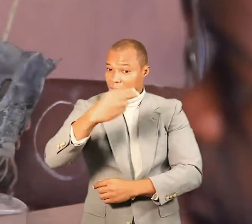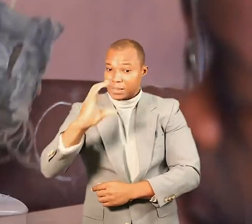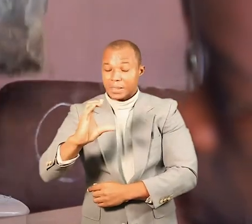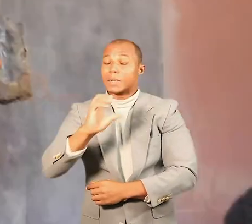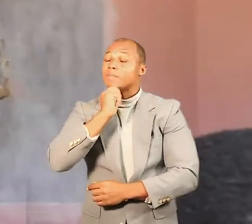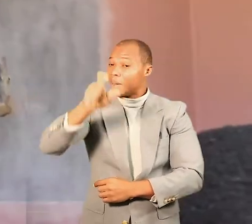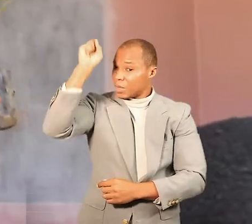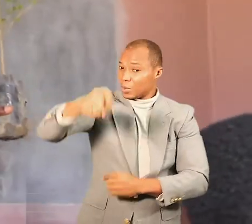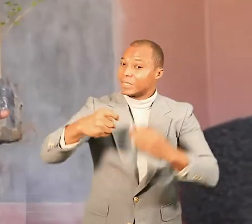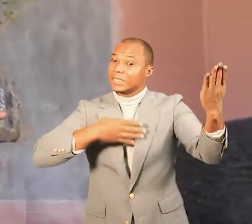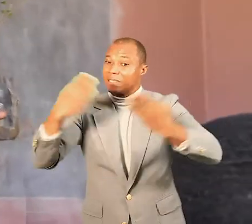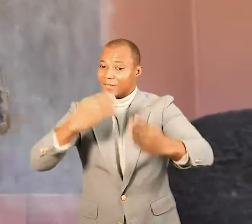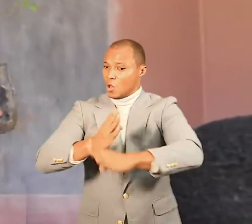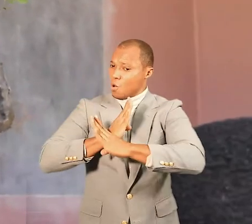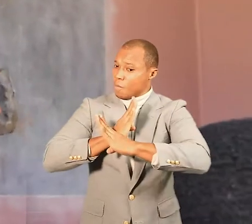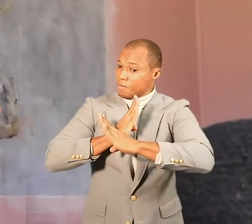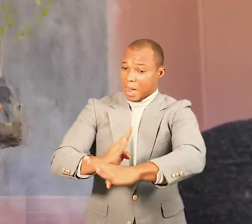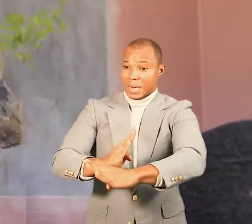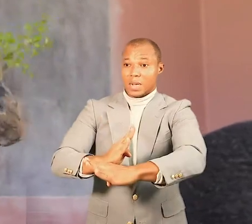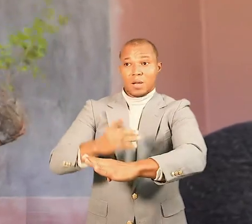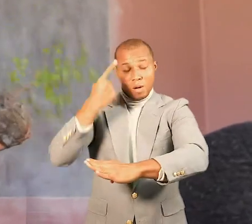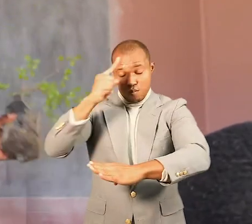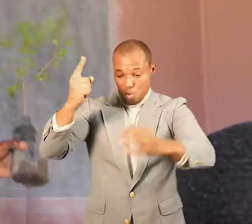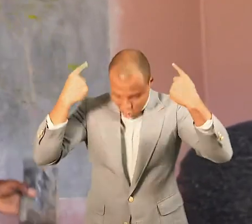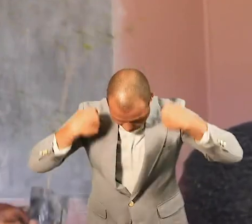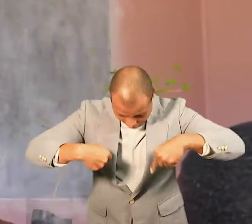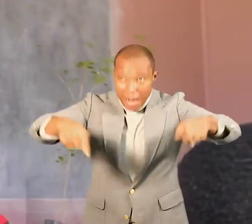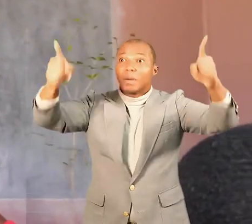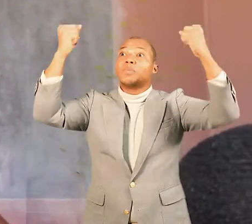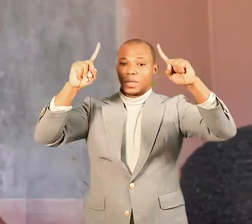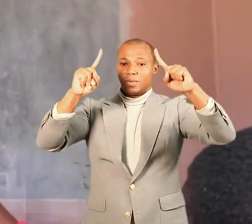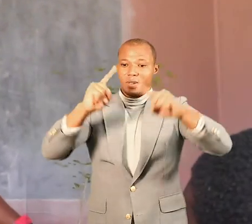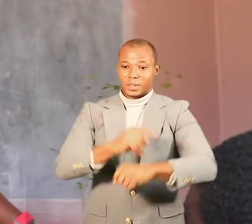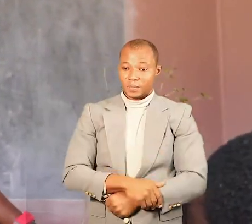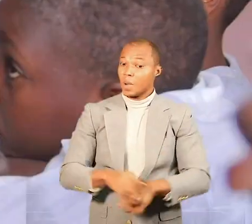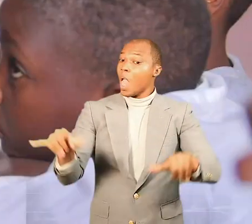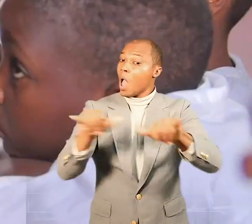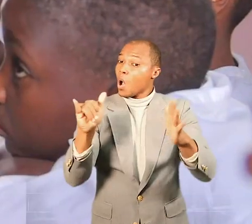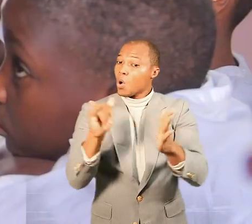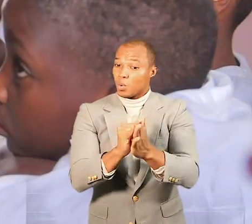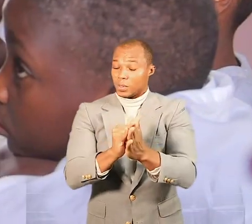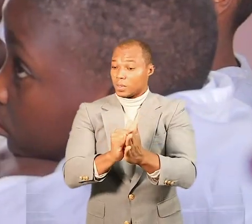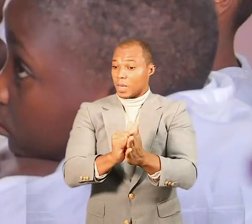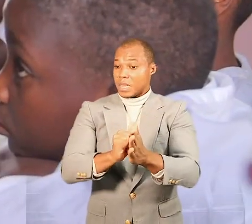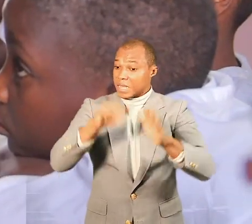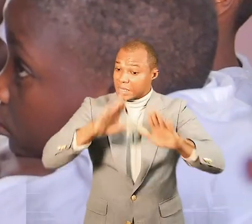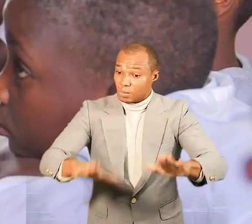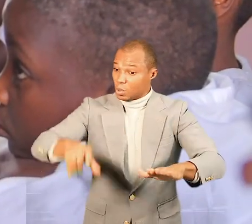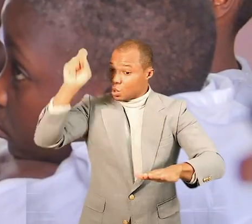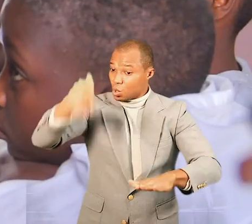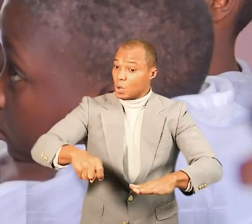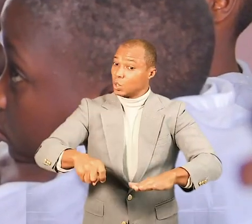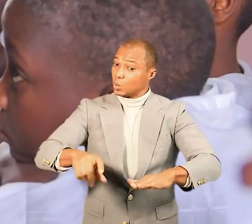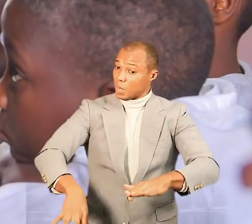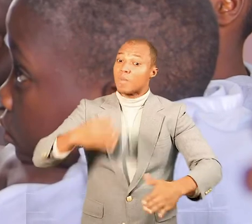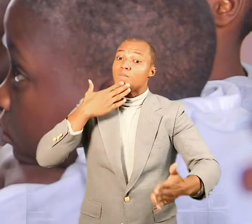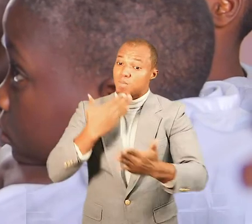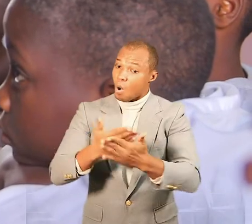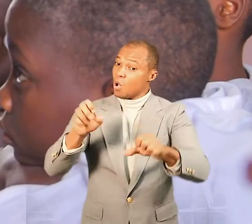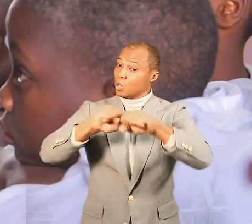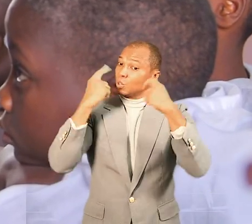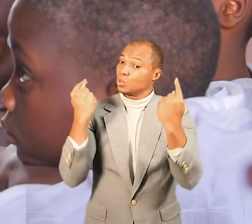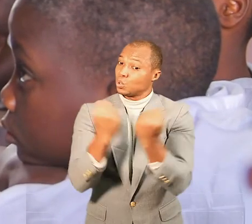yo. Yon handicap pa dwe servi yon barrière qui empêche accomplissement rêve timoun yo. Konsa tou,